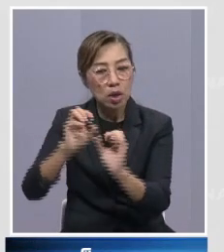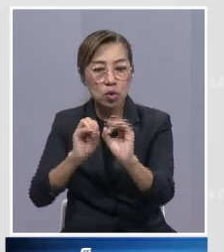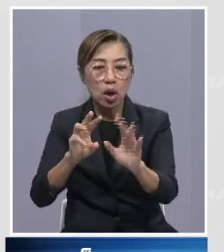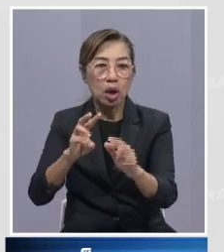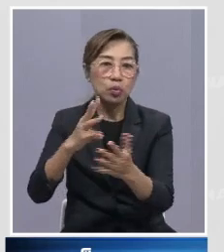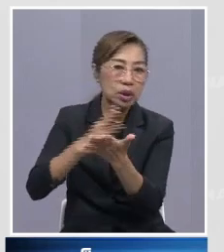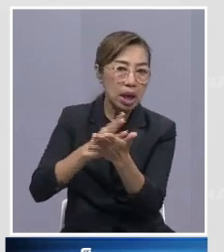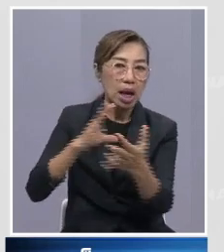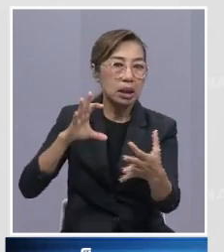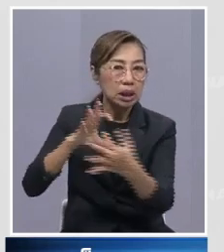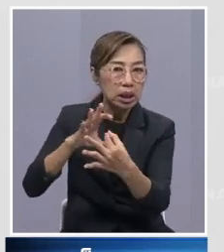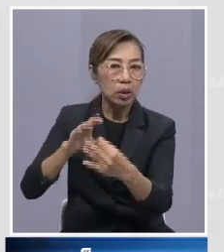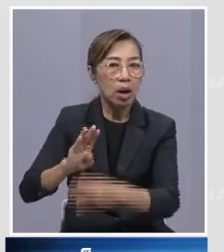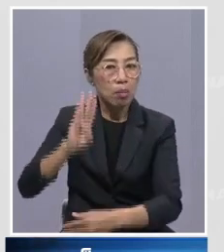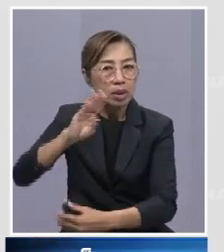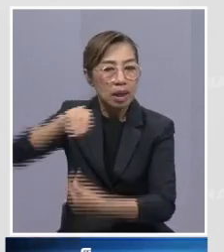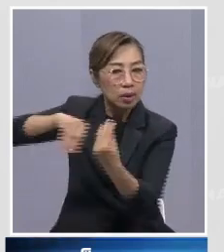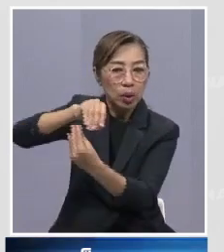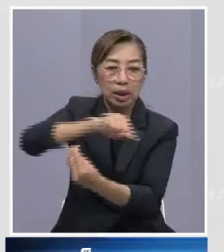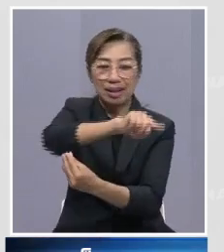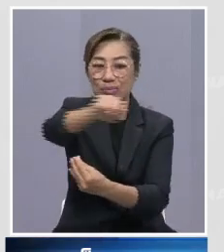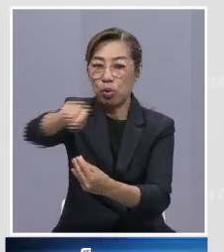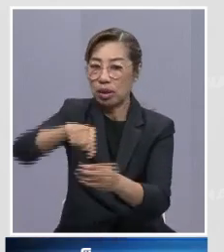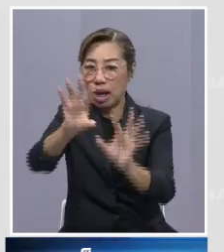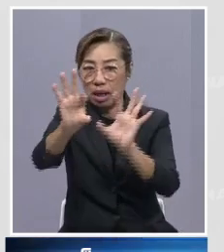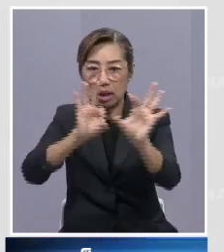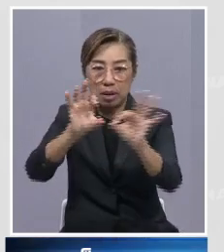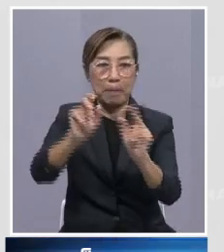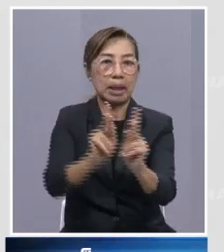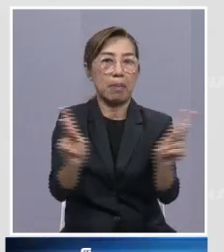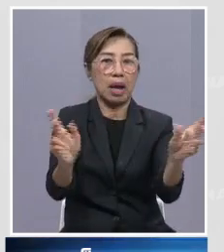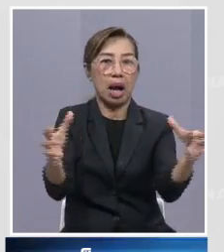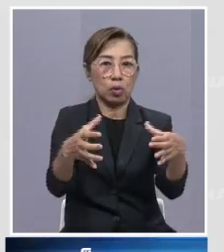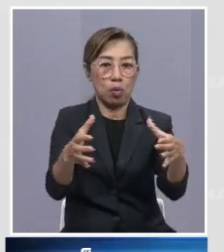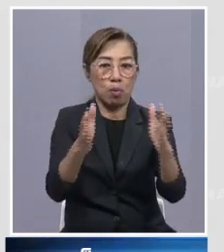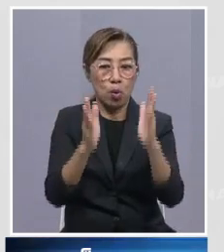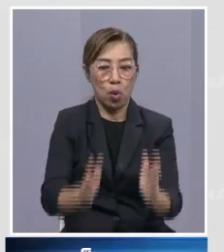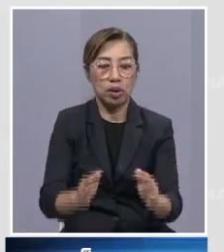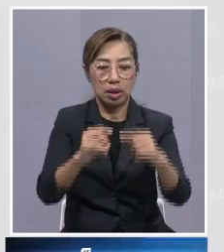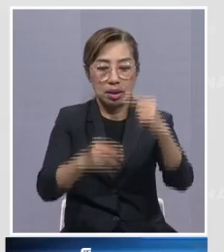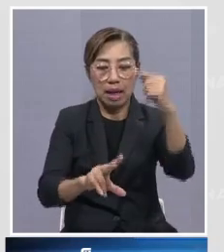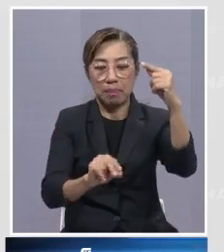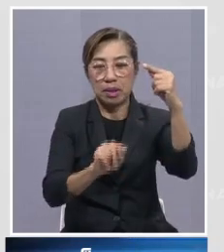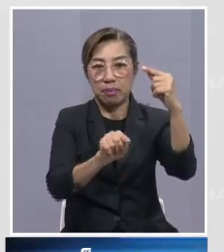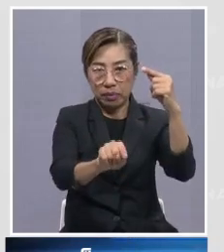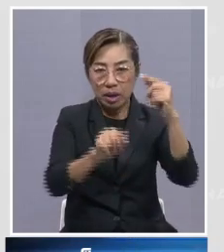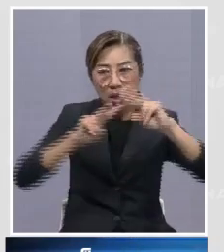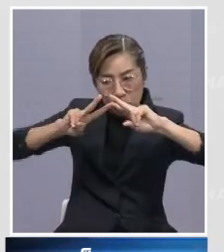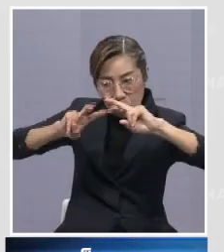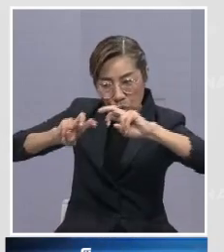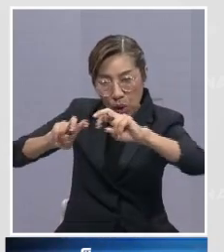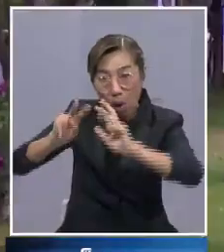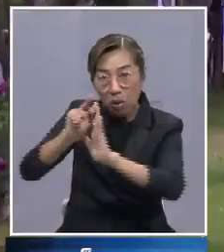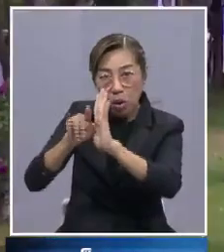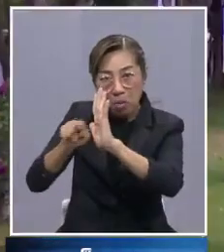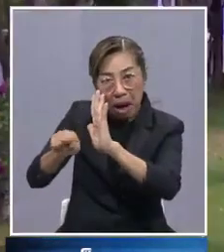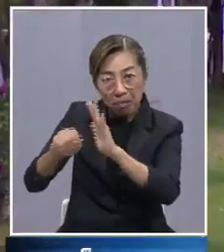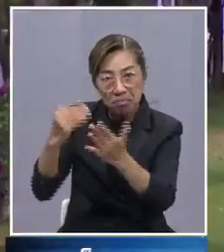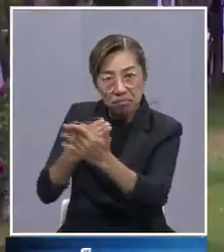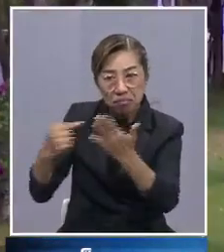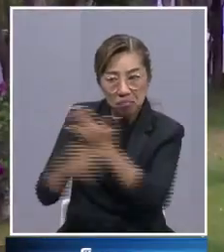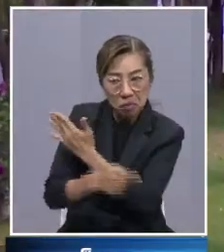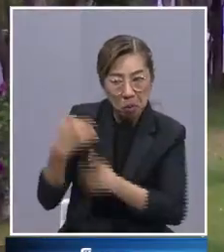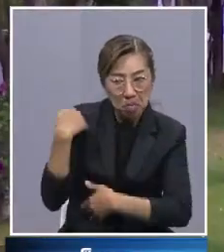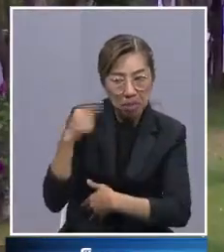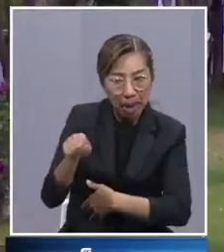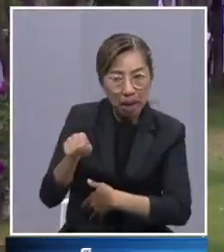เอาเข้ามาหมดฮะ30คนเนี้ยจะเป็นคนที่คอยดูว่านโยบายนี้จะส่อไปในทางทุจริตหรือไม่